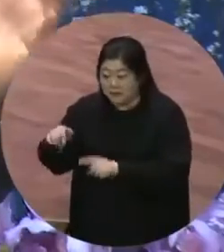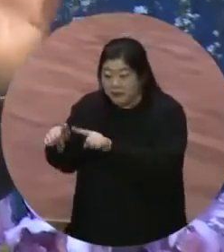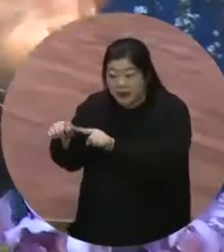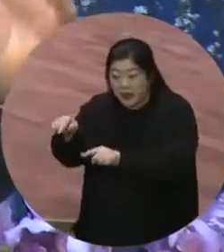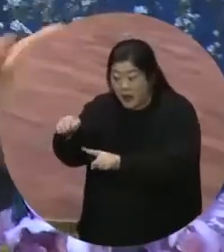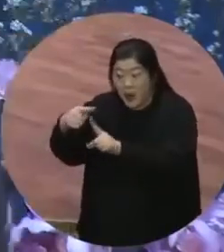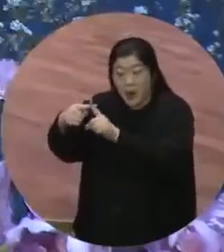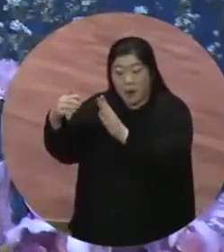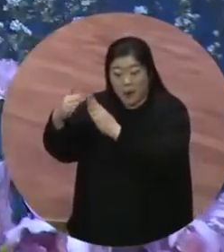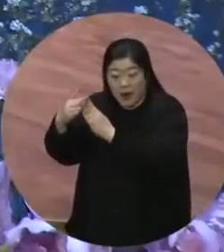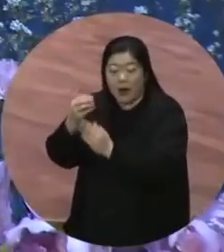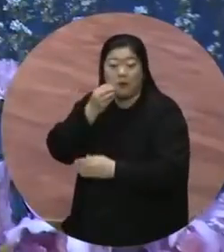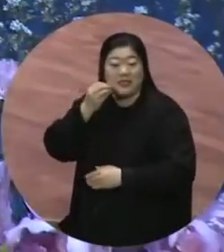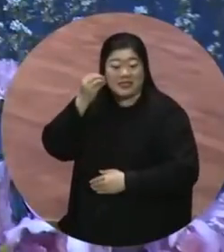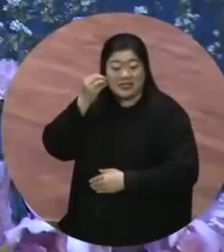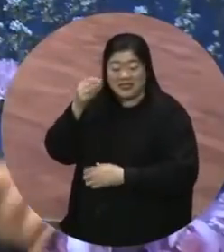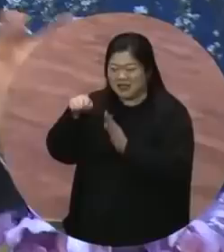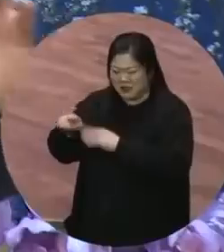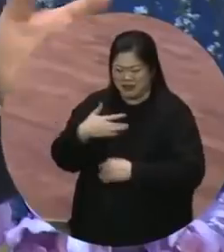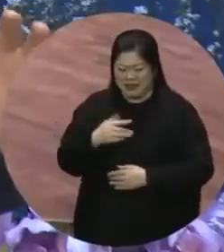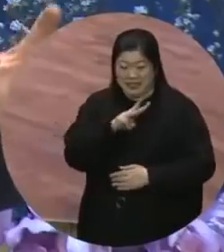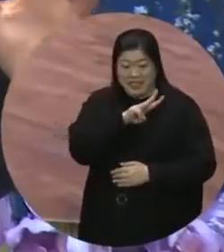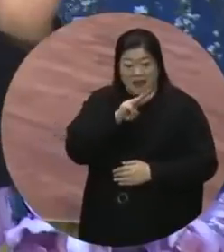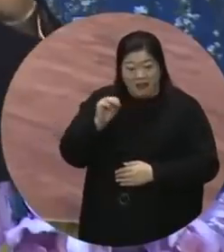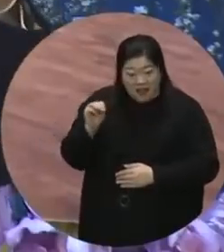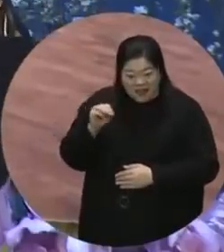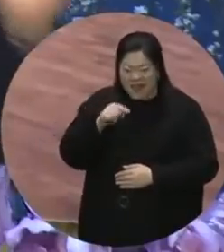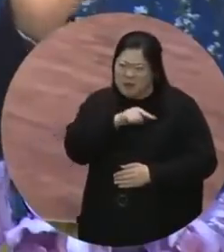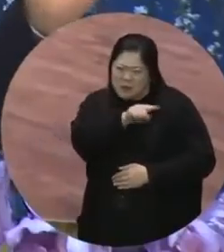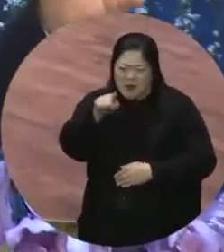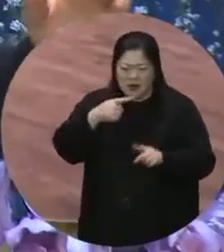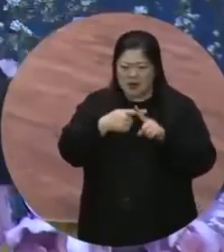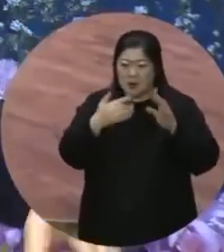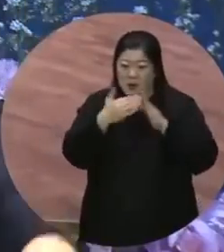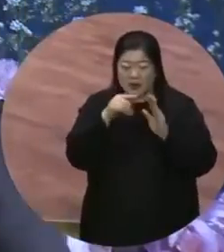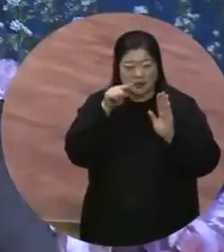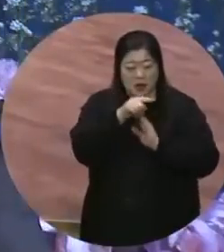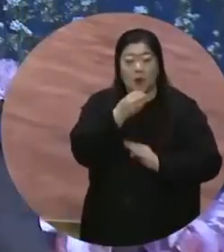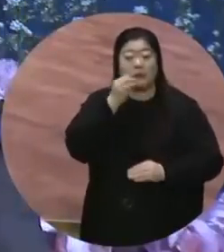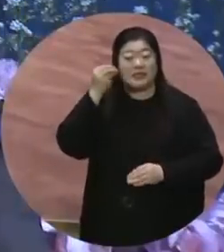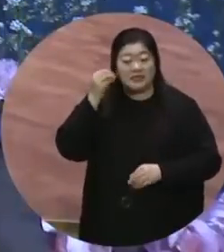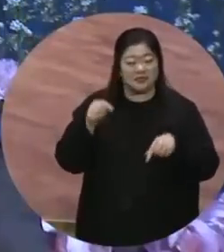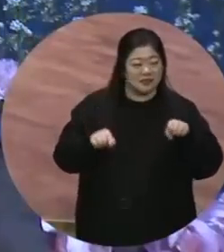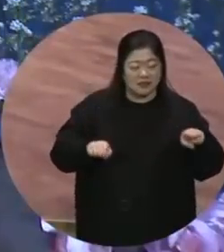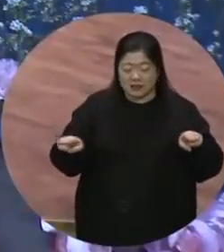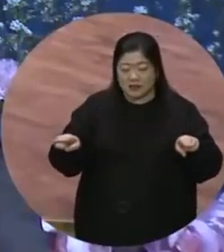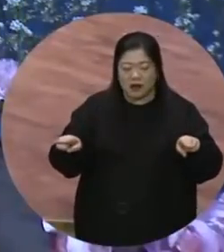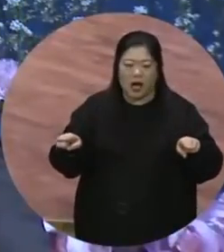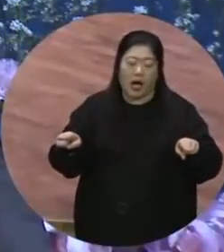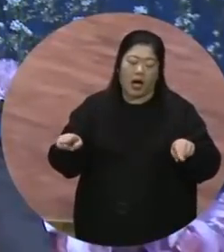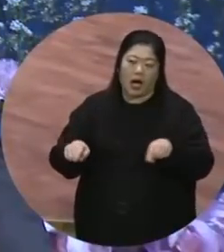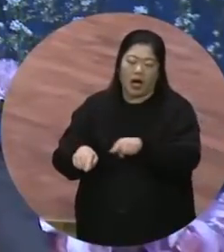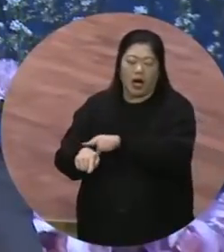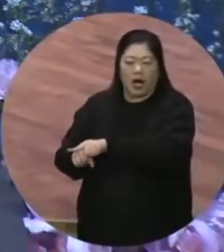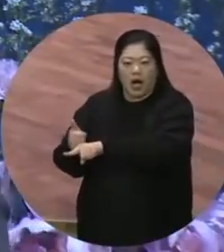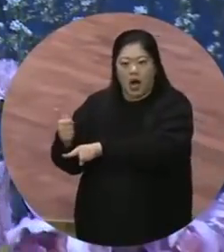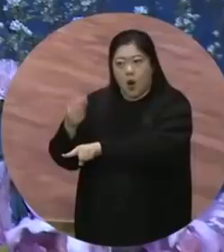우리는 또 게임도 안 됩니다. 우리 교회 같은 거, 우리 교단 게임도 안. 얼마나 어마어마한지 모른다고.